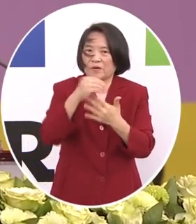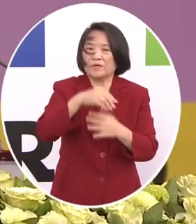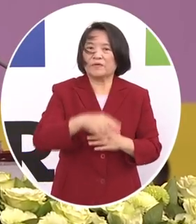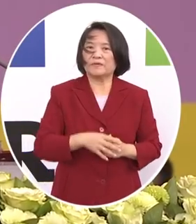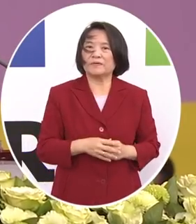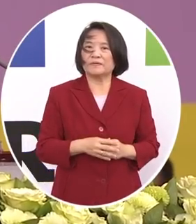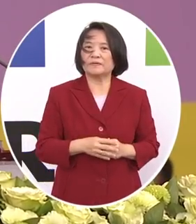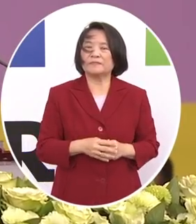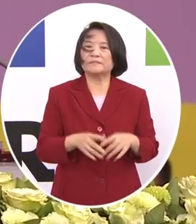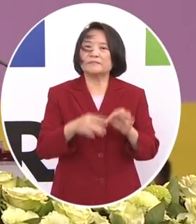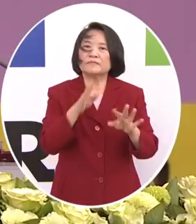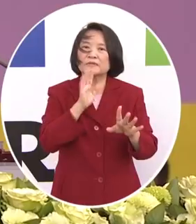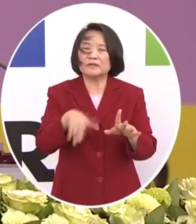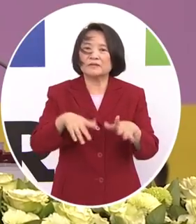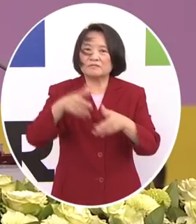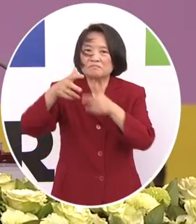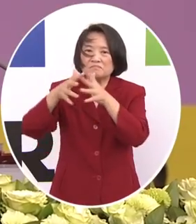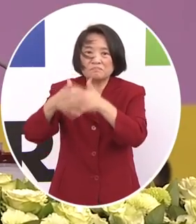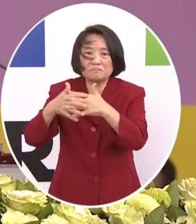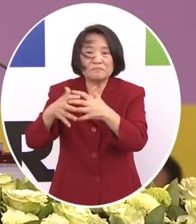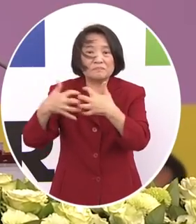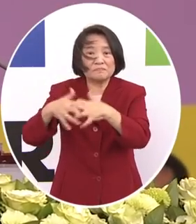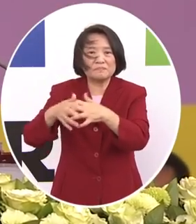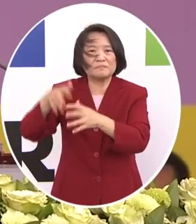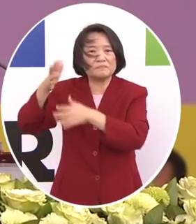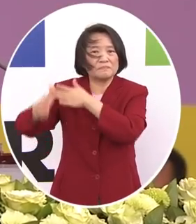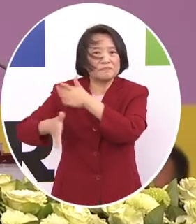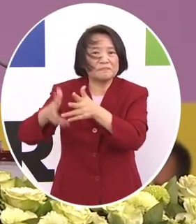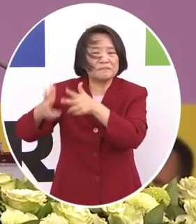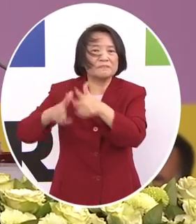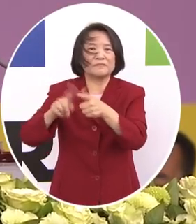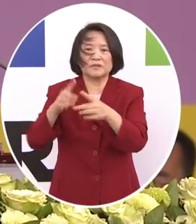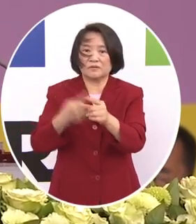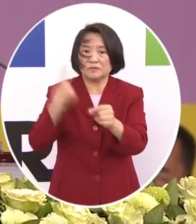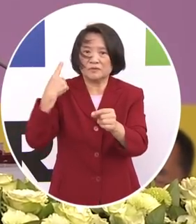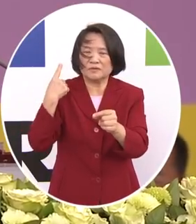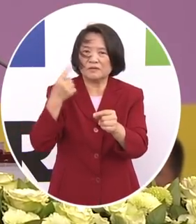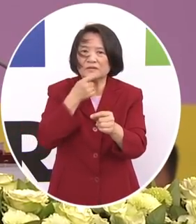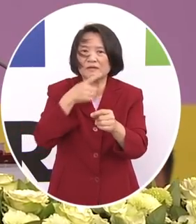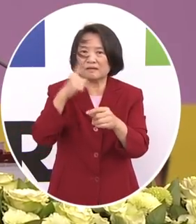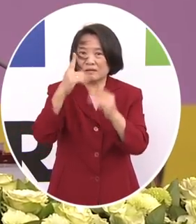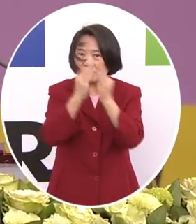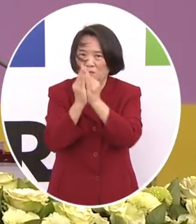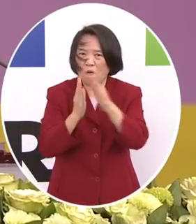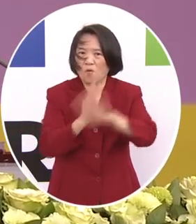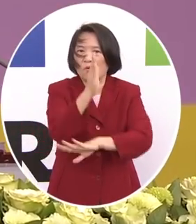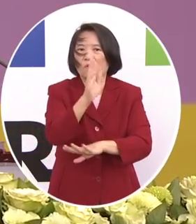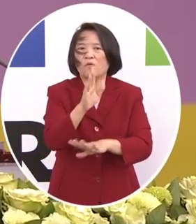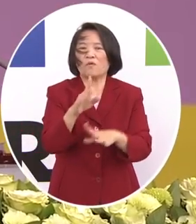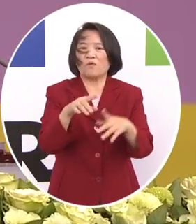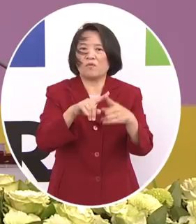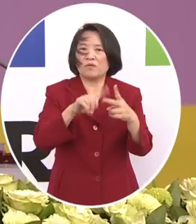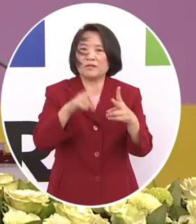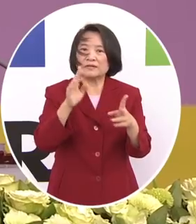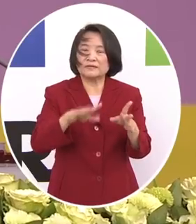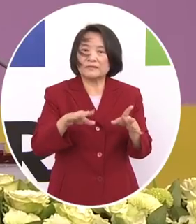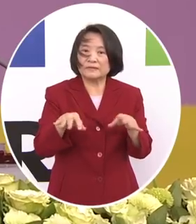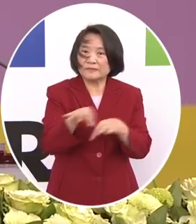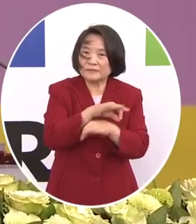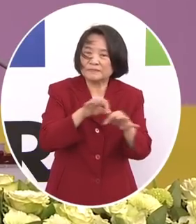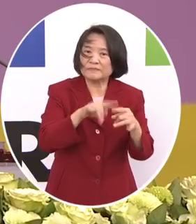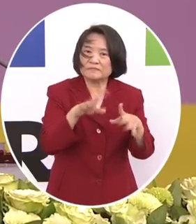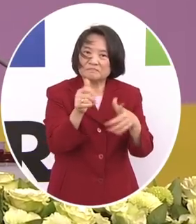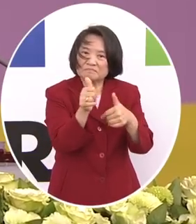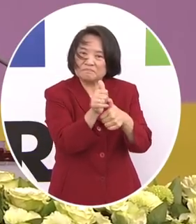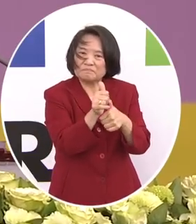造的机械产业，去年的产值已经突破1兆元，精密度跟附加价